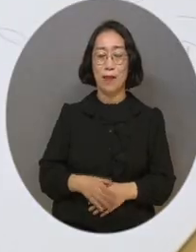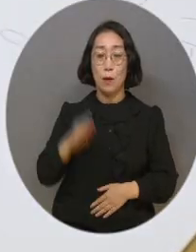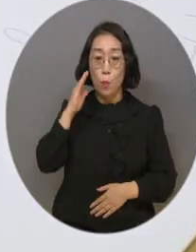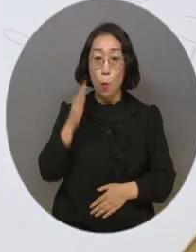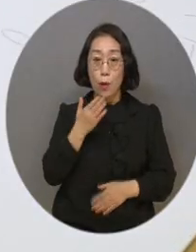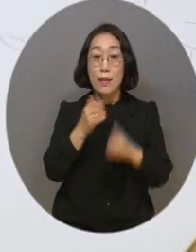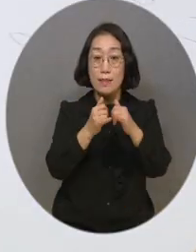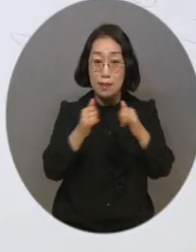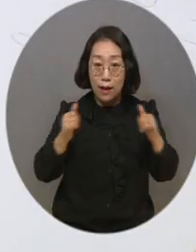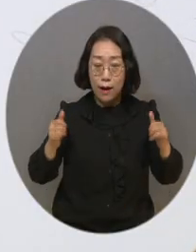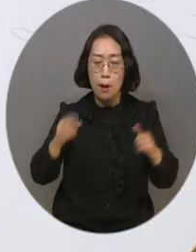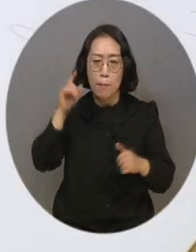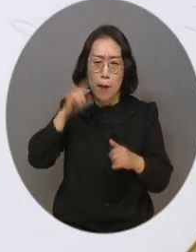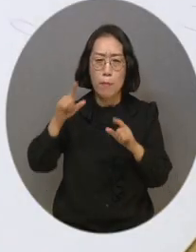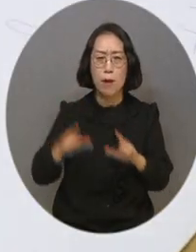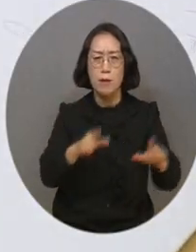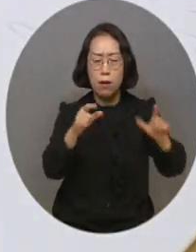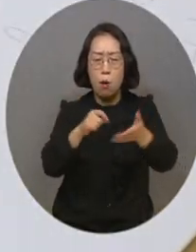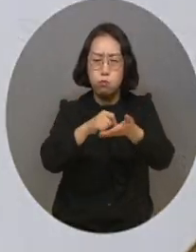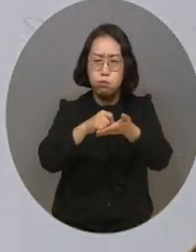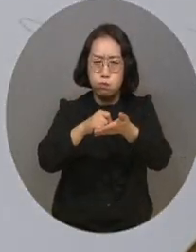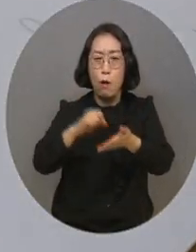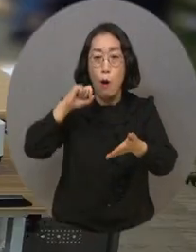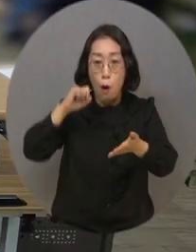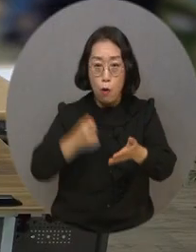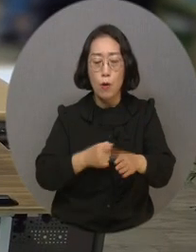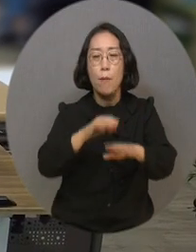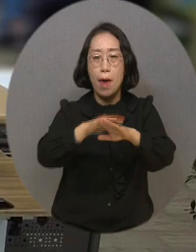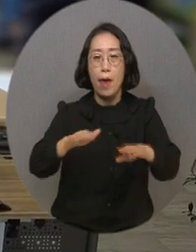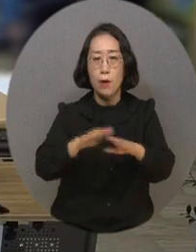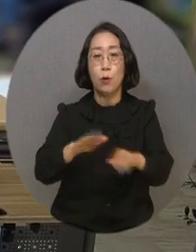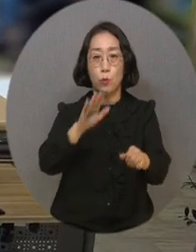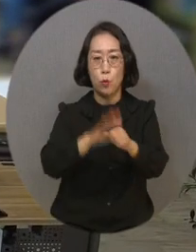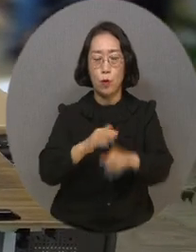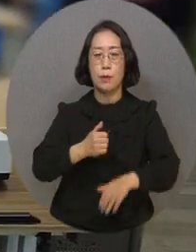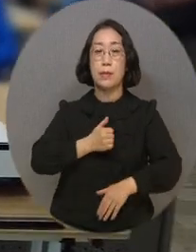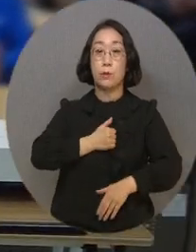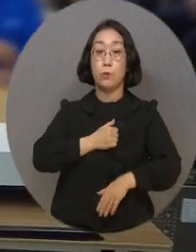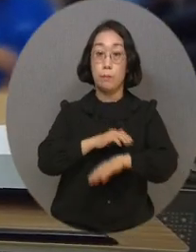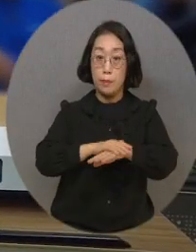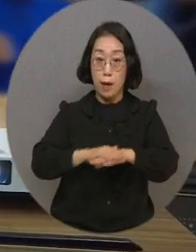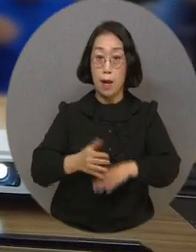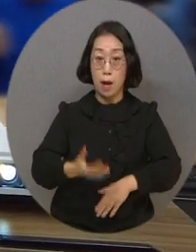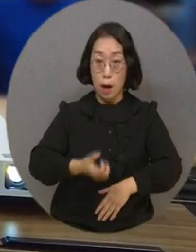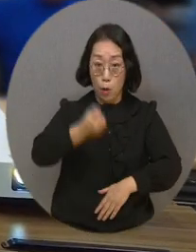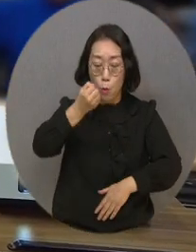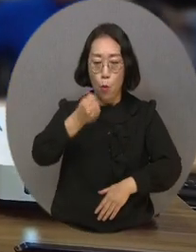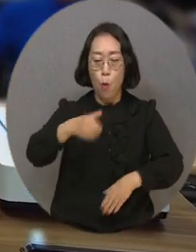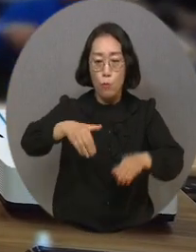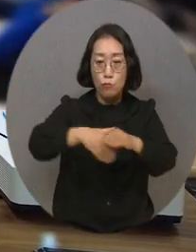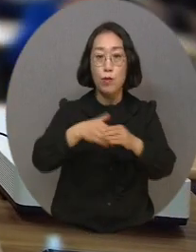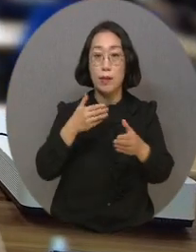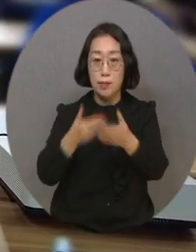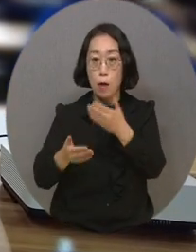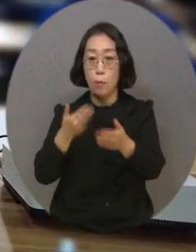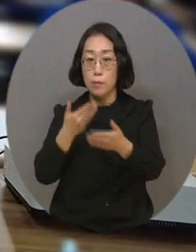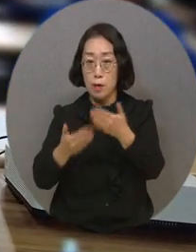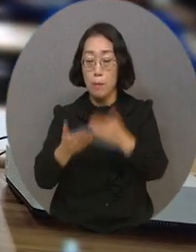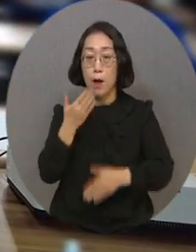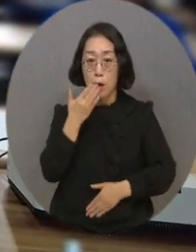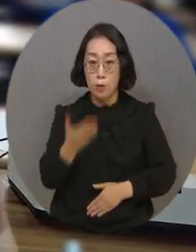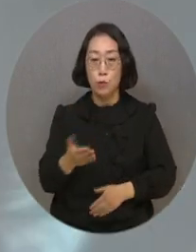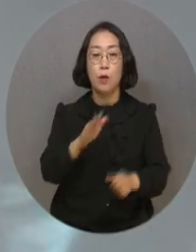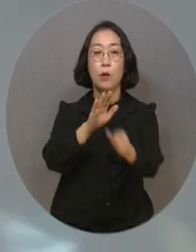농인들이 일상생활에서 겪는 불편을 해소하고 자존감 향상과 다채로운 문화를 접할 기회를 제공하는